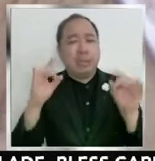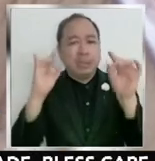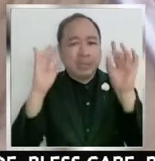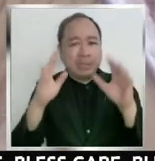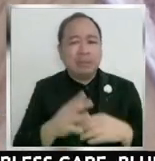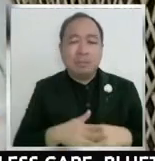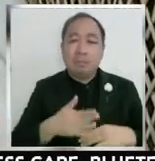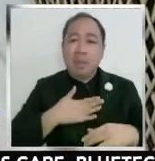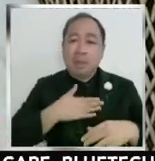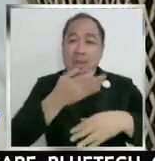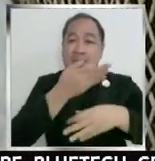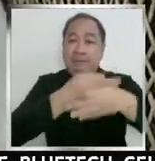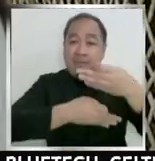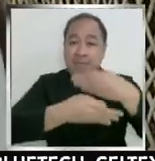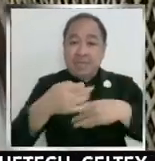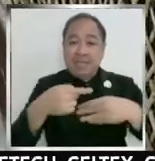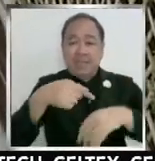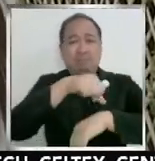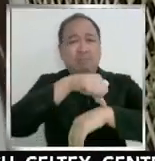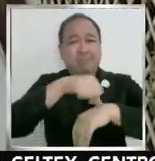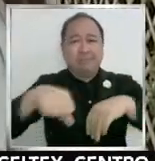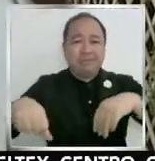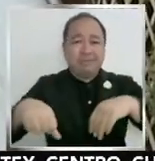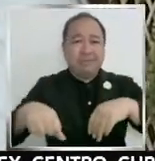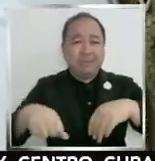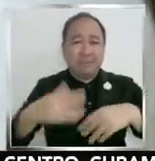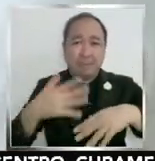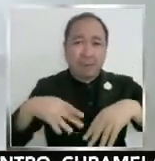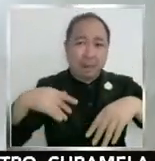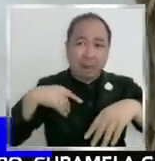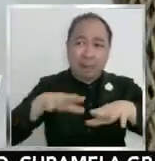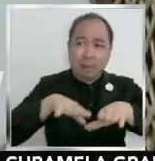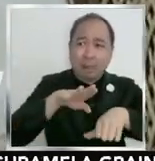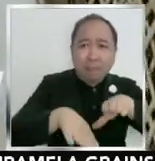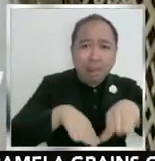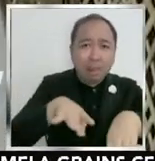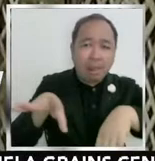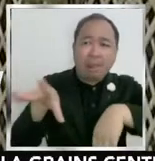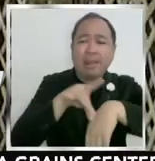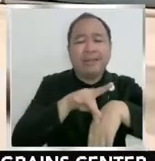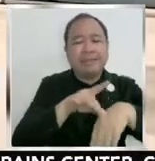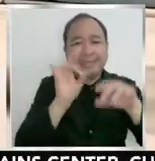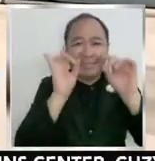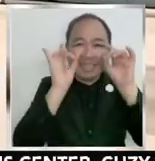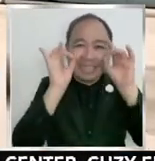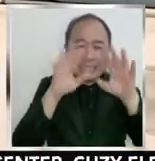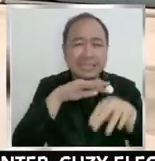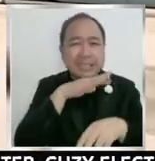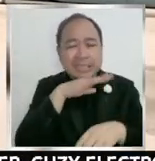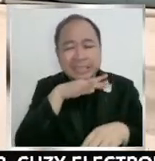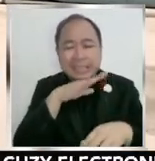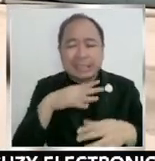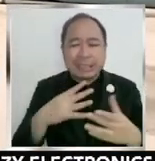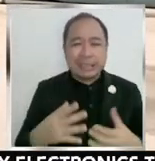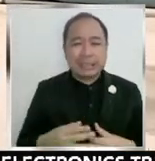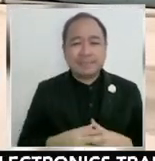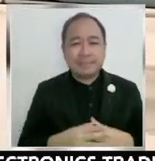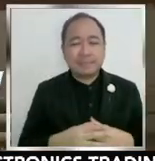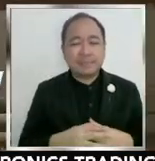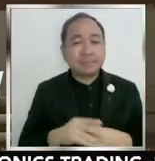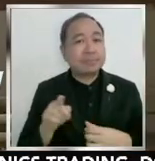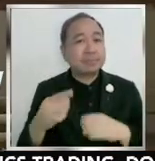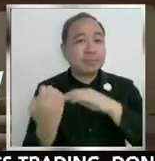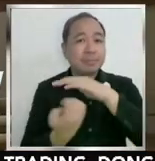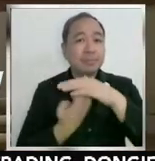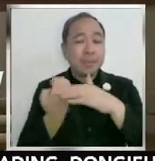na magano. Eh mamaya po, magkaroon akong ano eh. May sakit na ano po sa tubig, baha eh. Sa elementary school ng barangay,